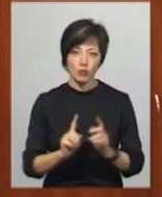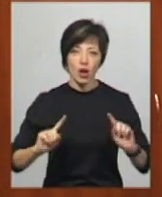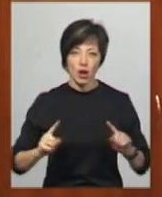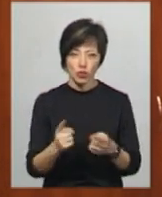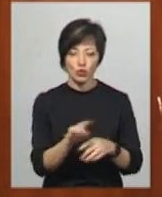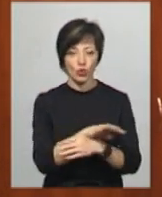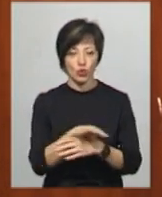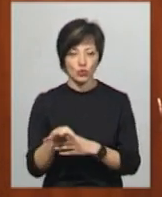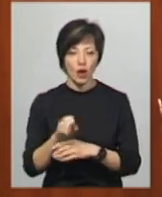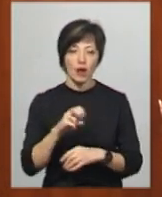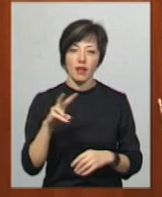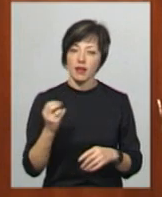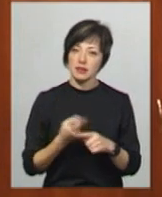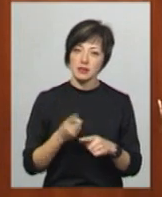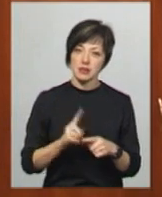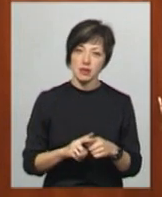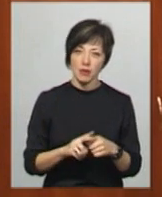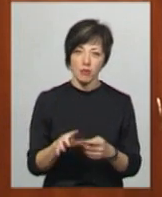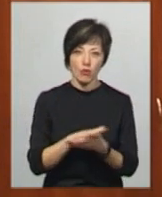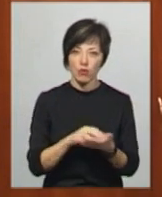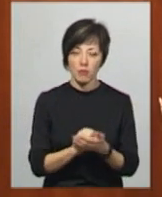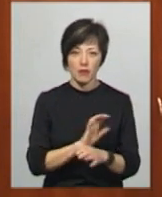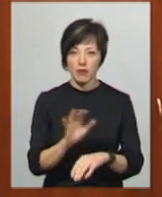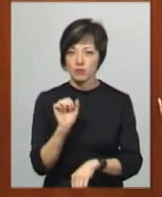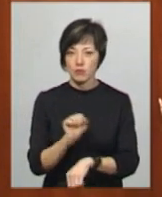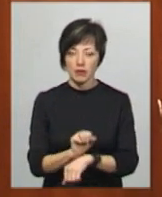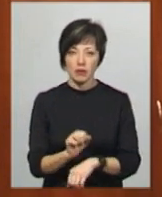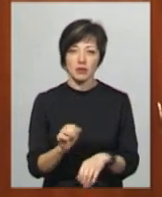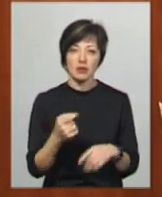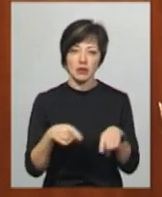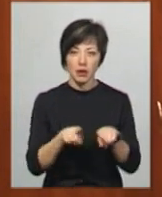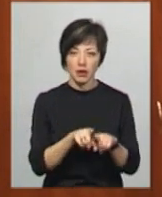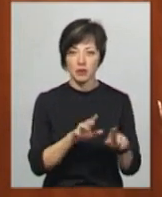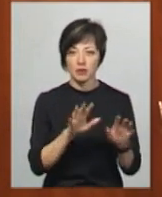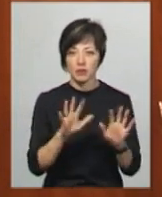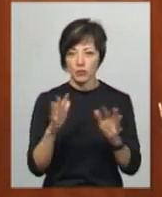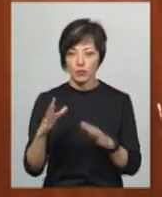і розстрілу, але це погроми не зупинило. Таких погромів було близько